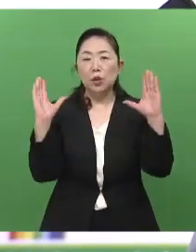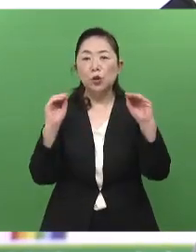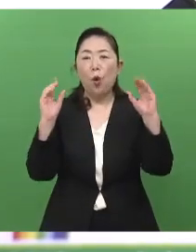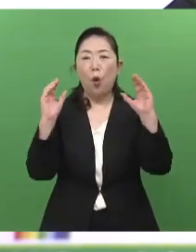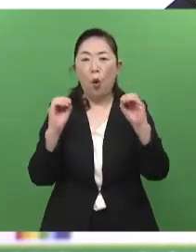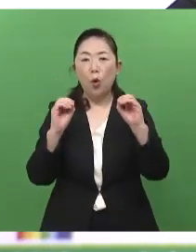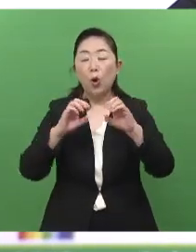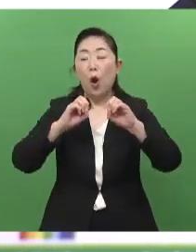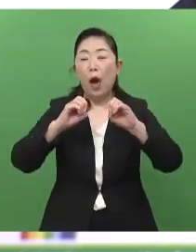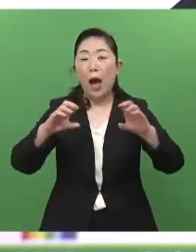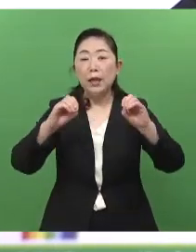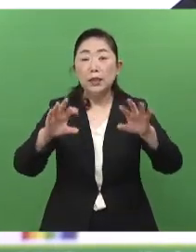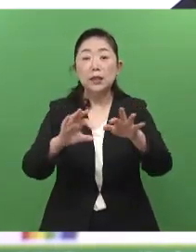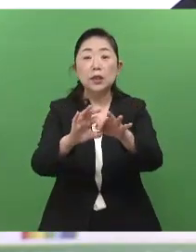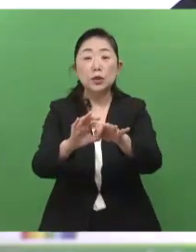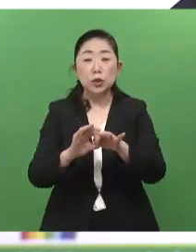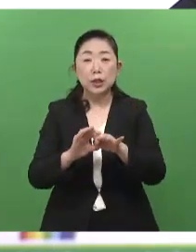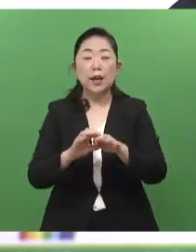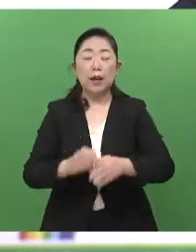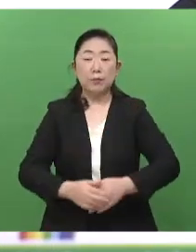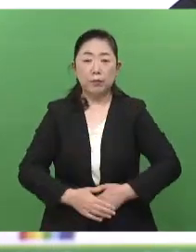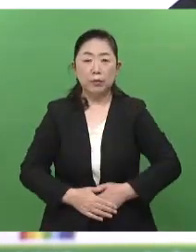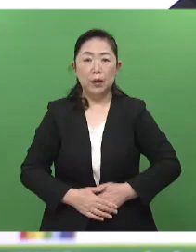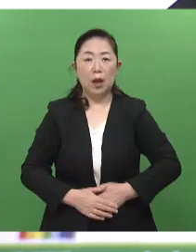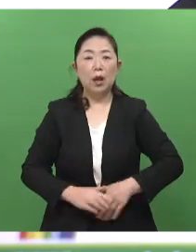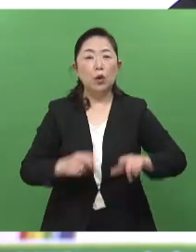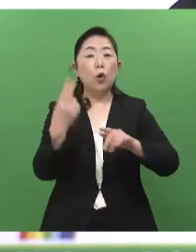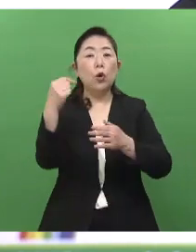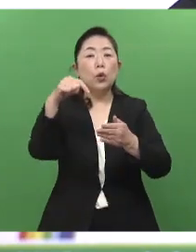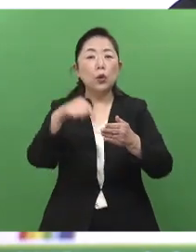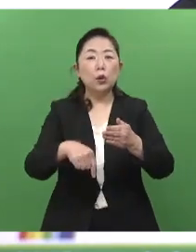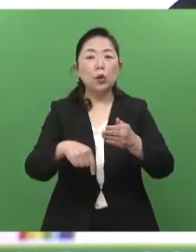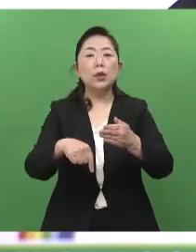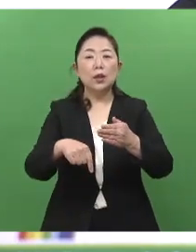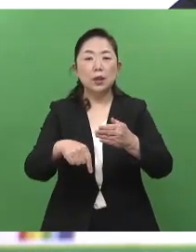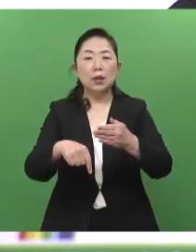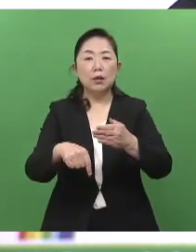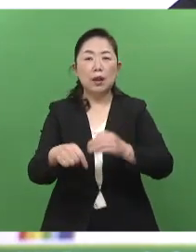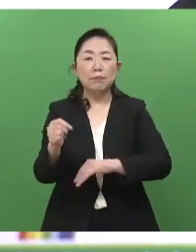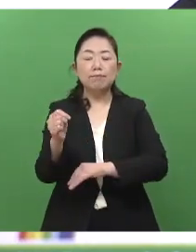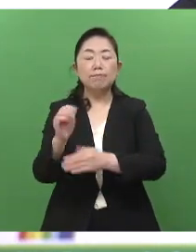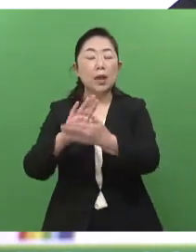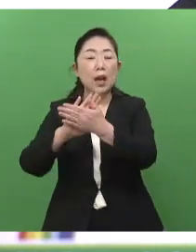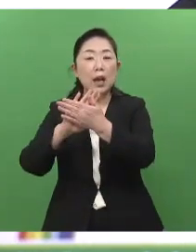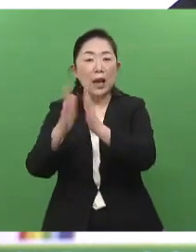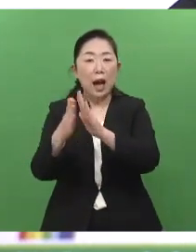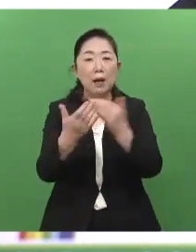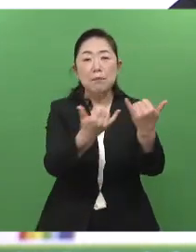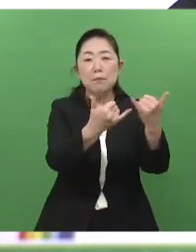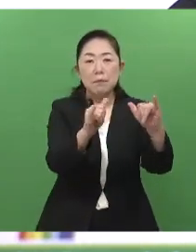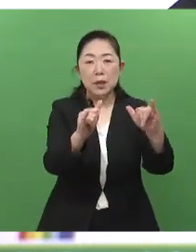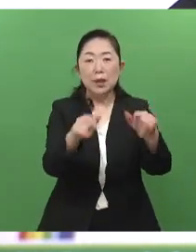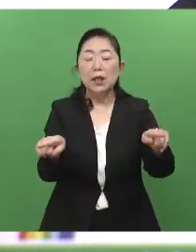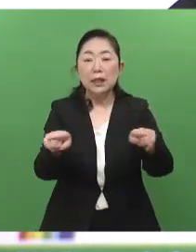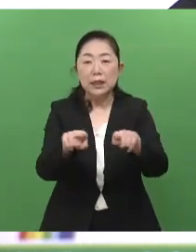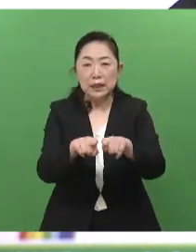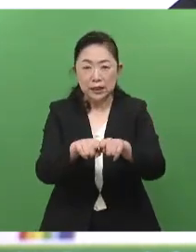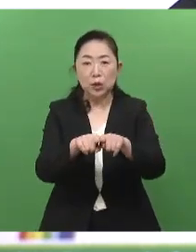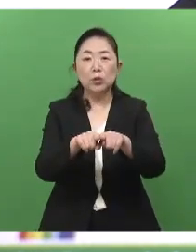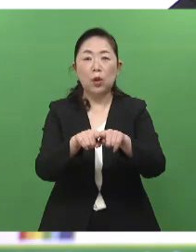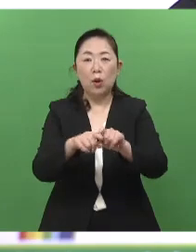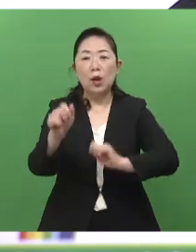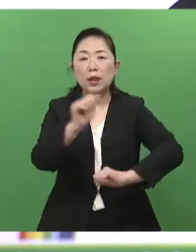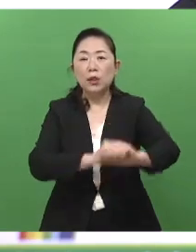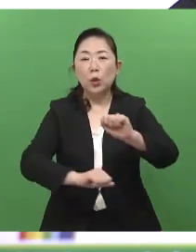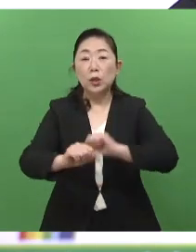てのお知らせです。都におきましては、官民連携データプラットフォーム構築に向けました取り組